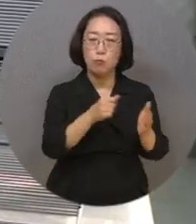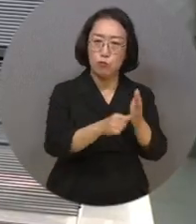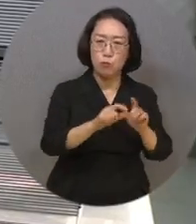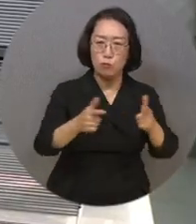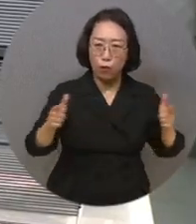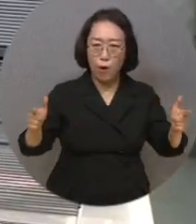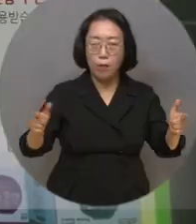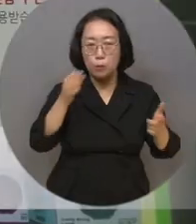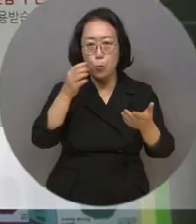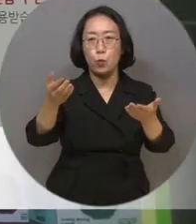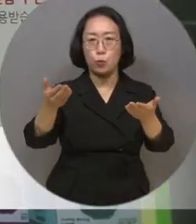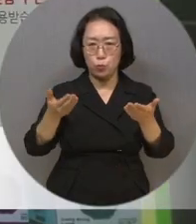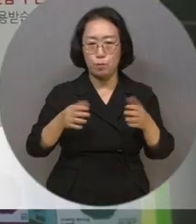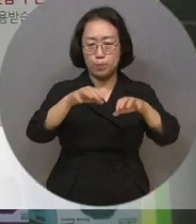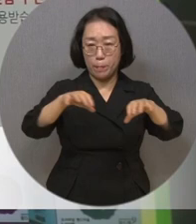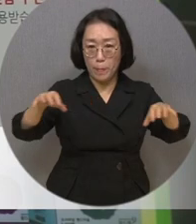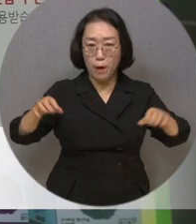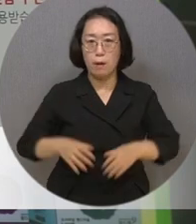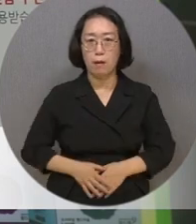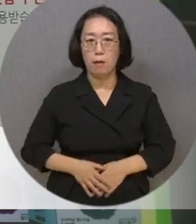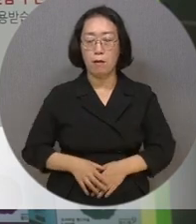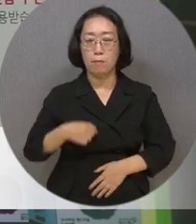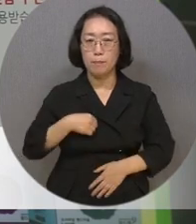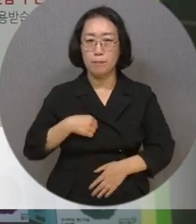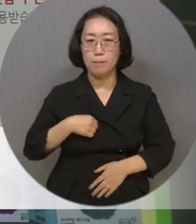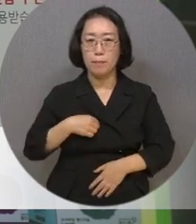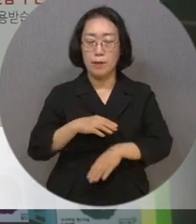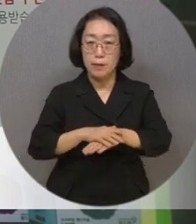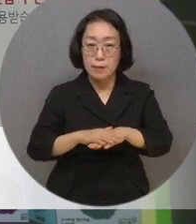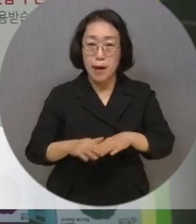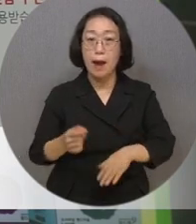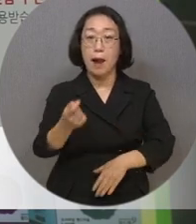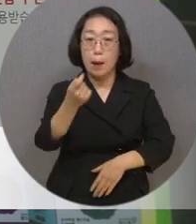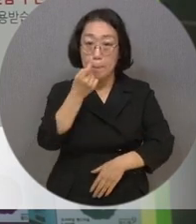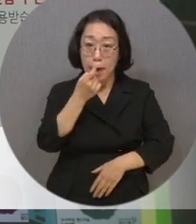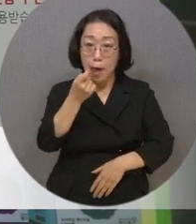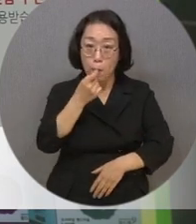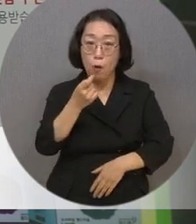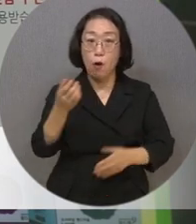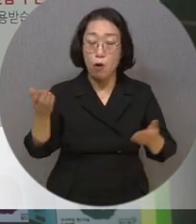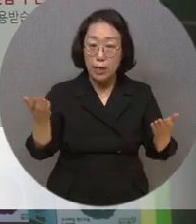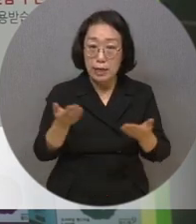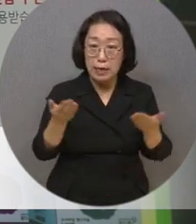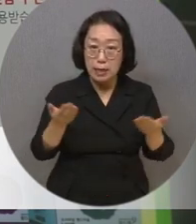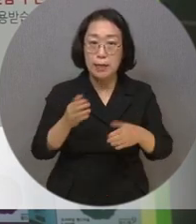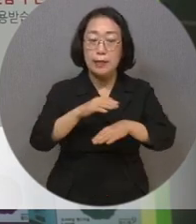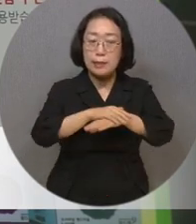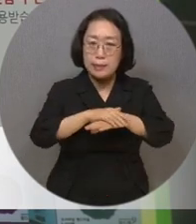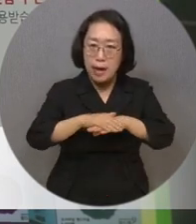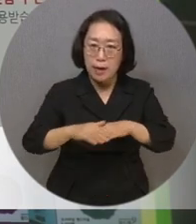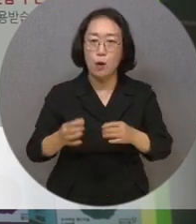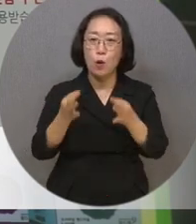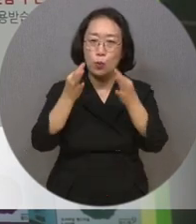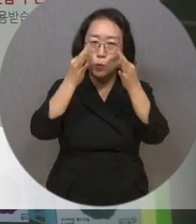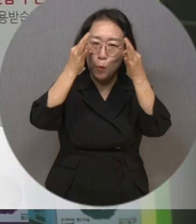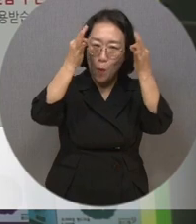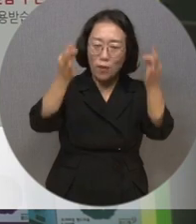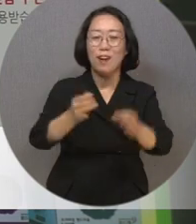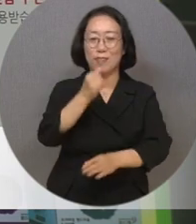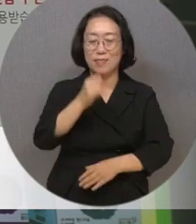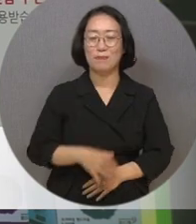선보였습니다. 적응을 해가면서 일을 배워가면서 일을 잘 하려고 노력하고